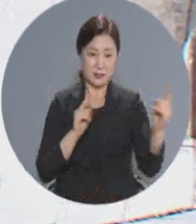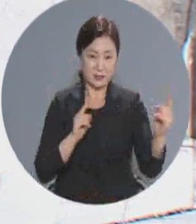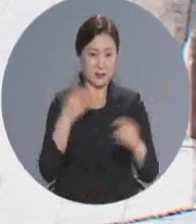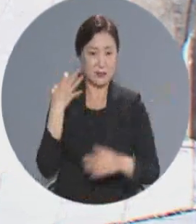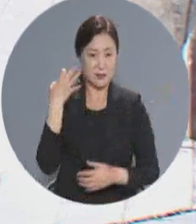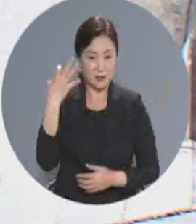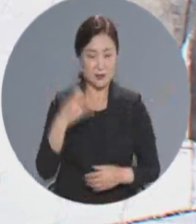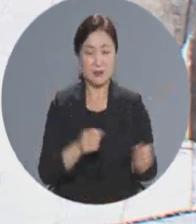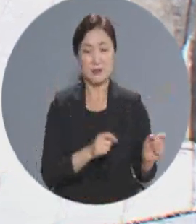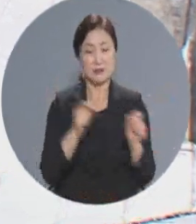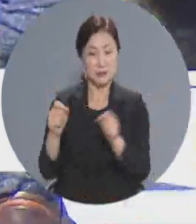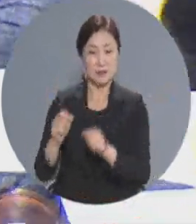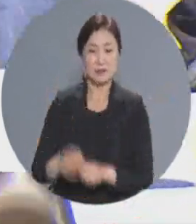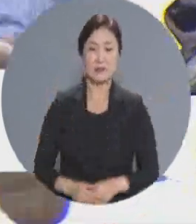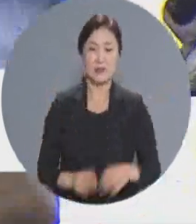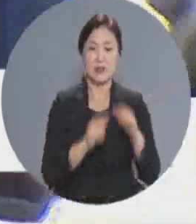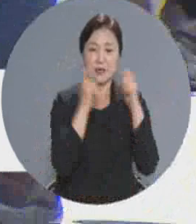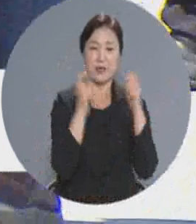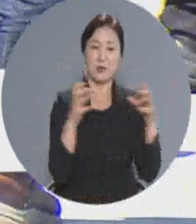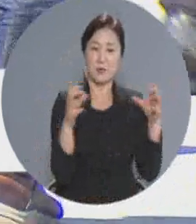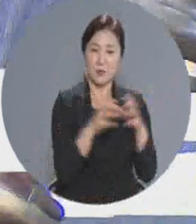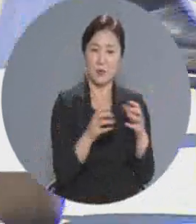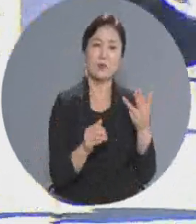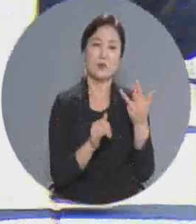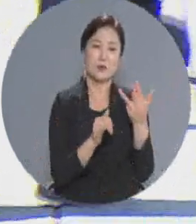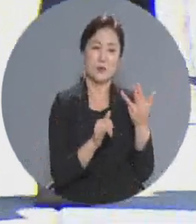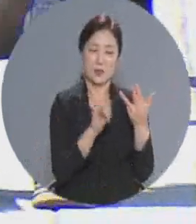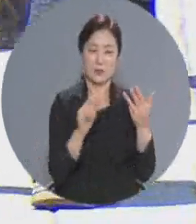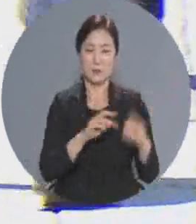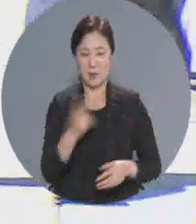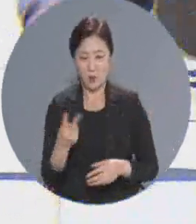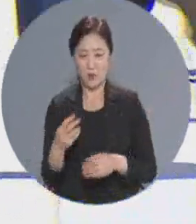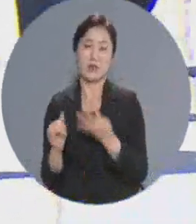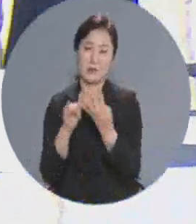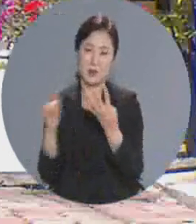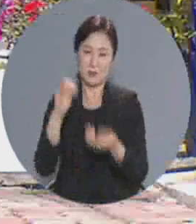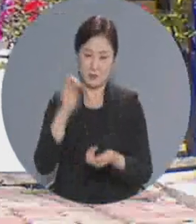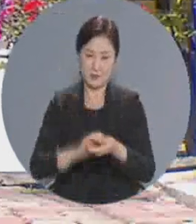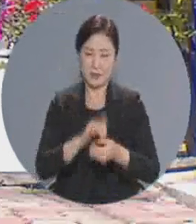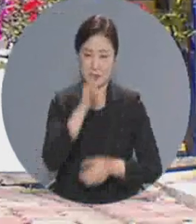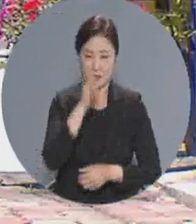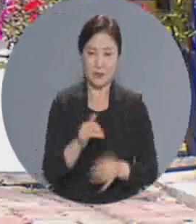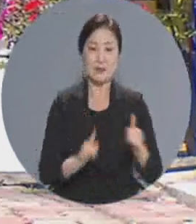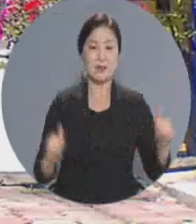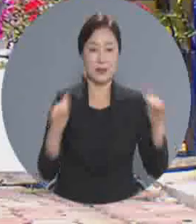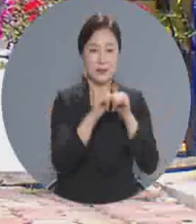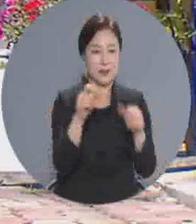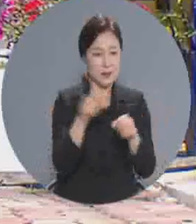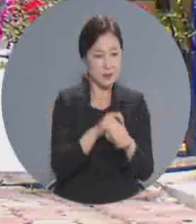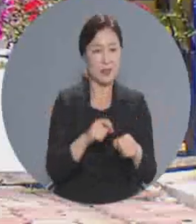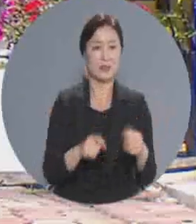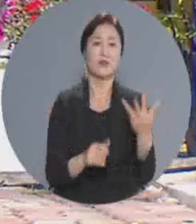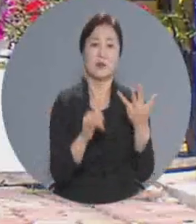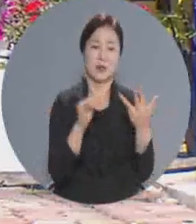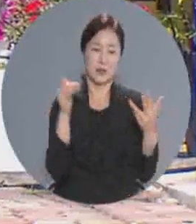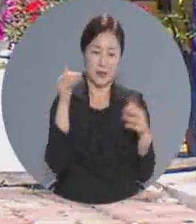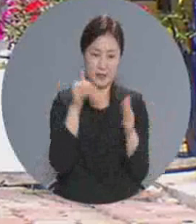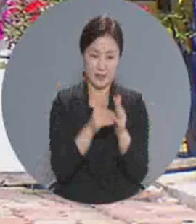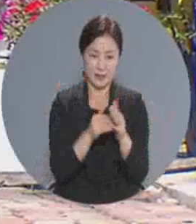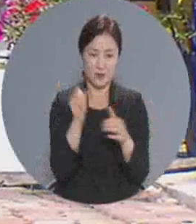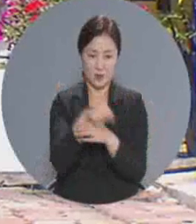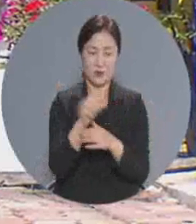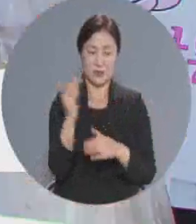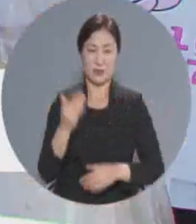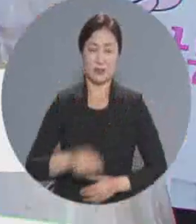인원을 직계가족 포함 8명에서 4명으로 변경했고 상견례와 같은 특수한 경우에는 8명까지 허용하기로